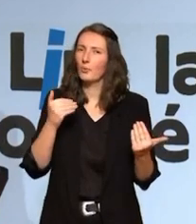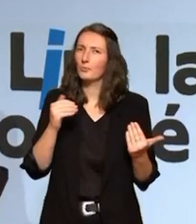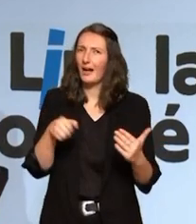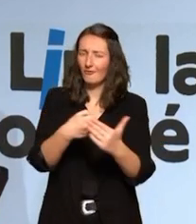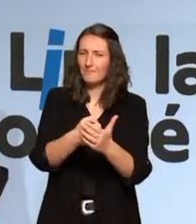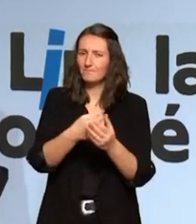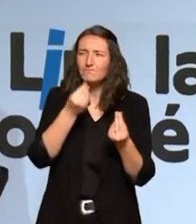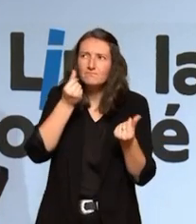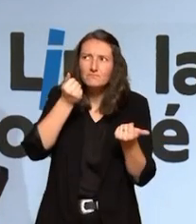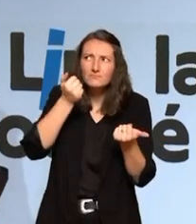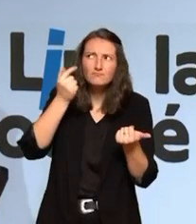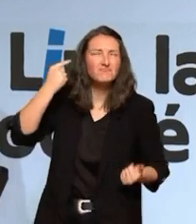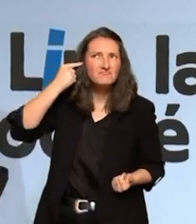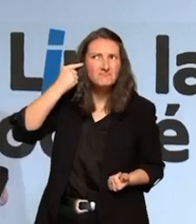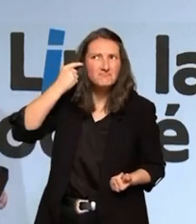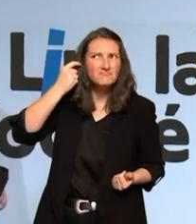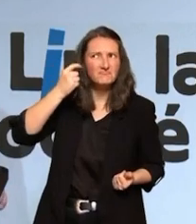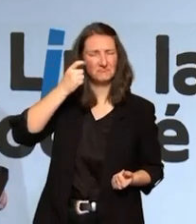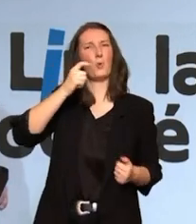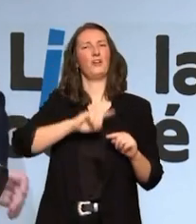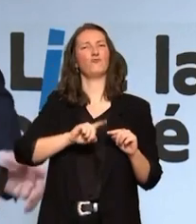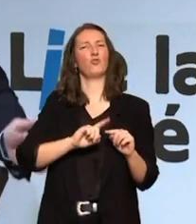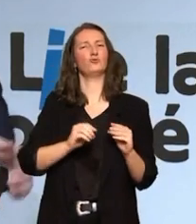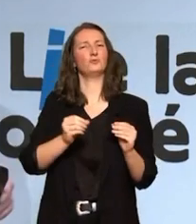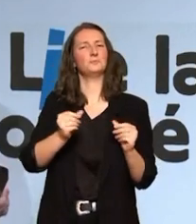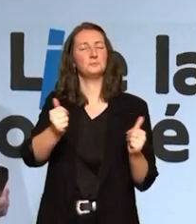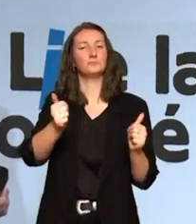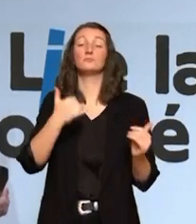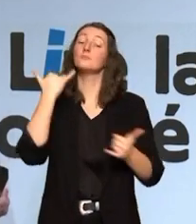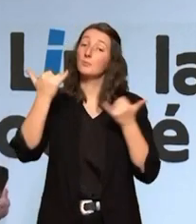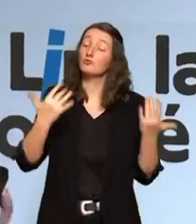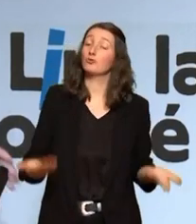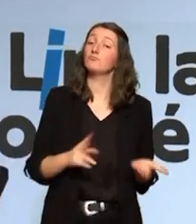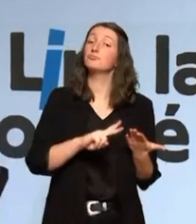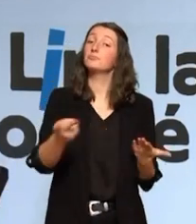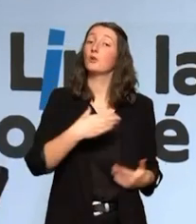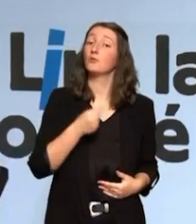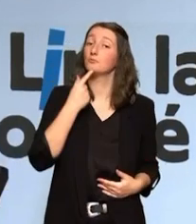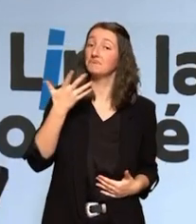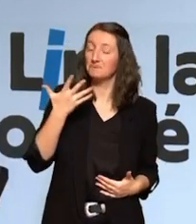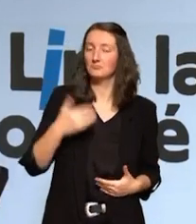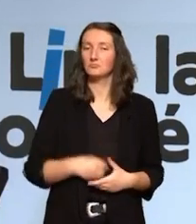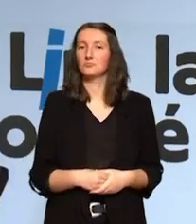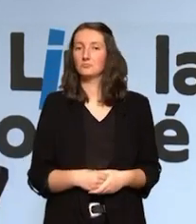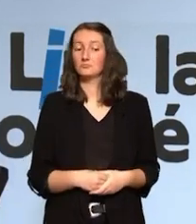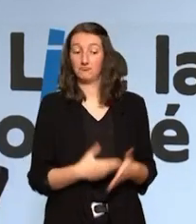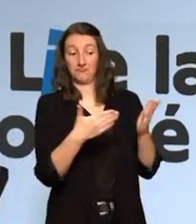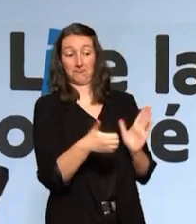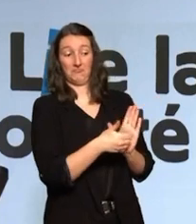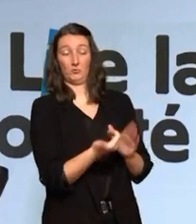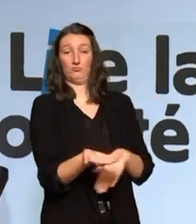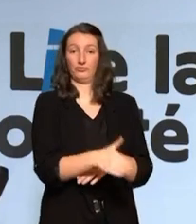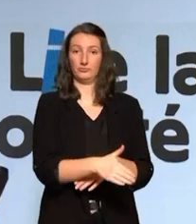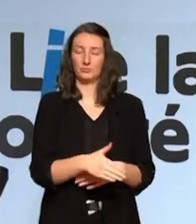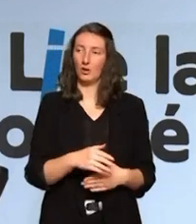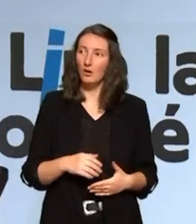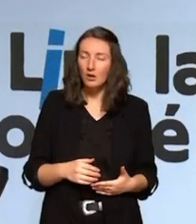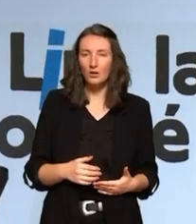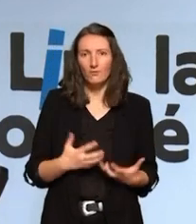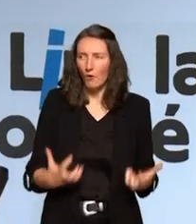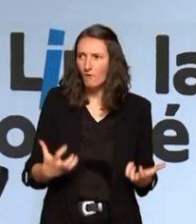chose, que la sonorité change. Si vous le traduisez en français, ça donnait que la mort de ce personnage exigeait d'être